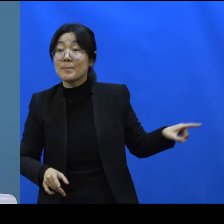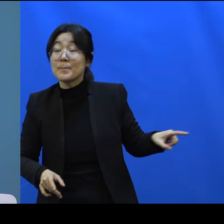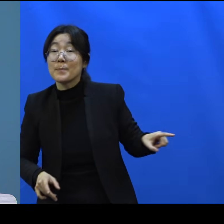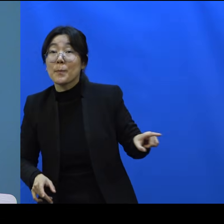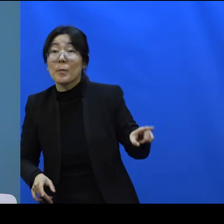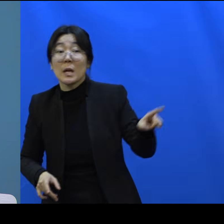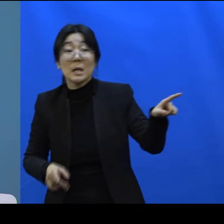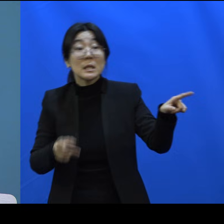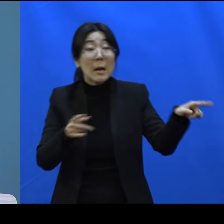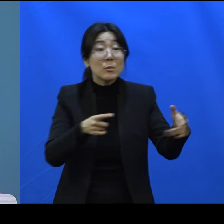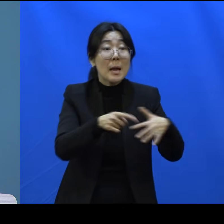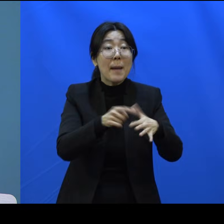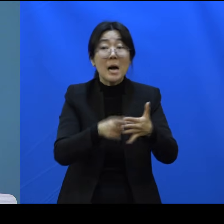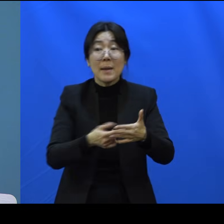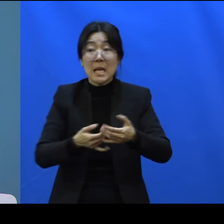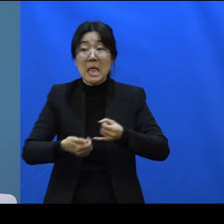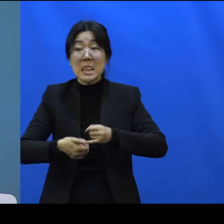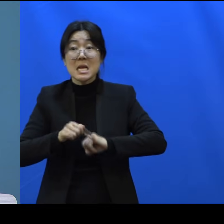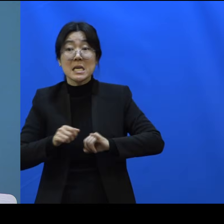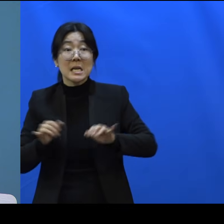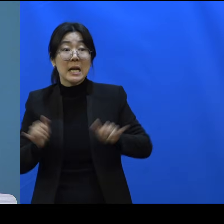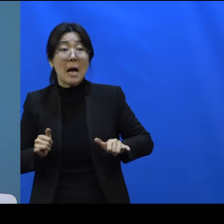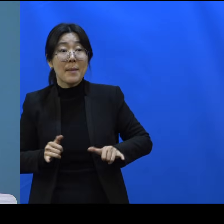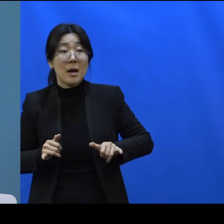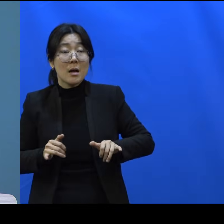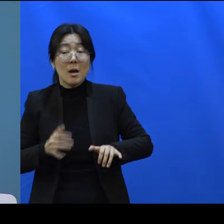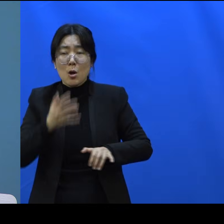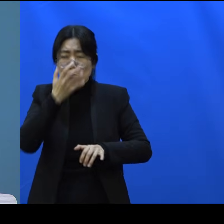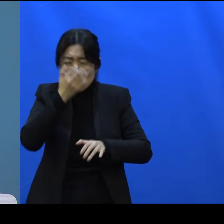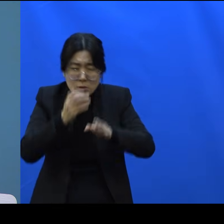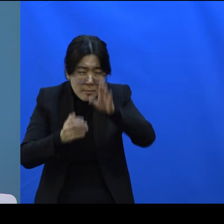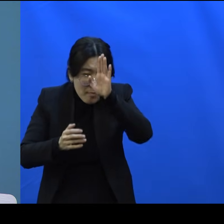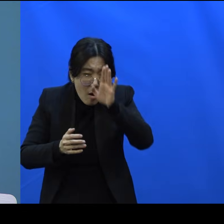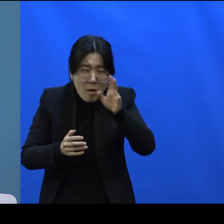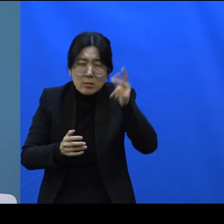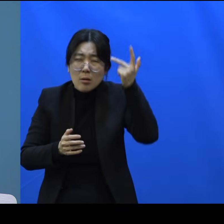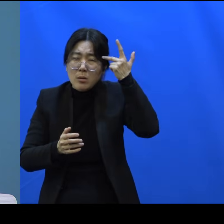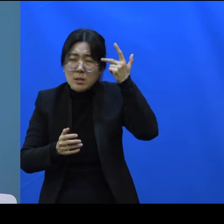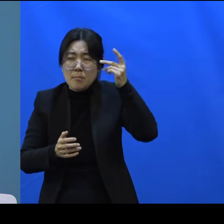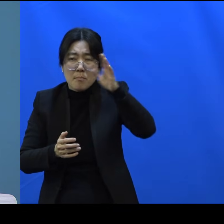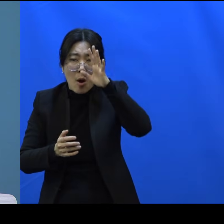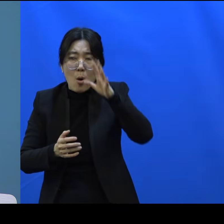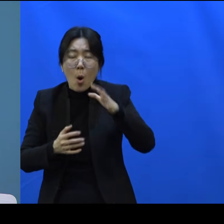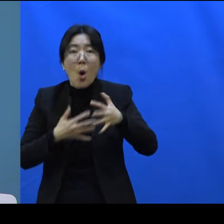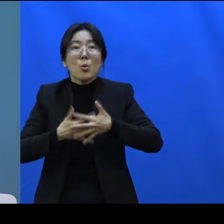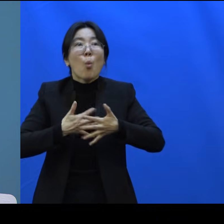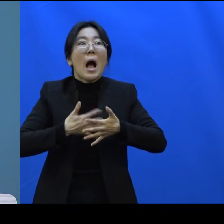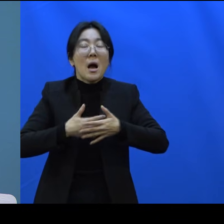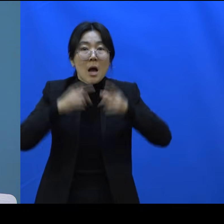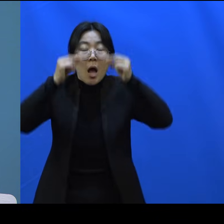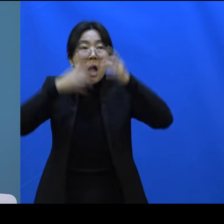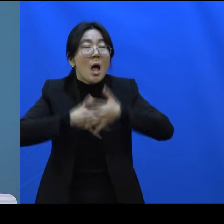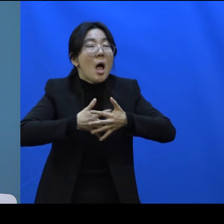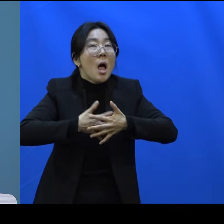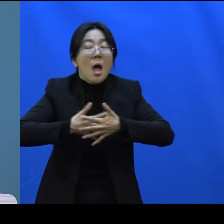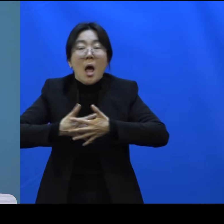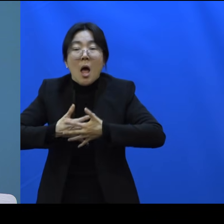그게 평안이 없죠, 여러분. 그러니까 우울증에 걸리고 정신질환에 걸리고 공황장애에 걸리고 막 그런 거예요.